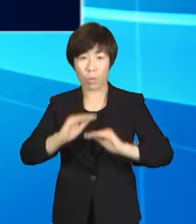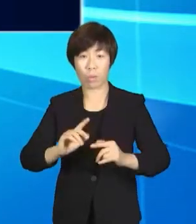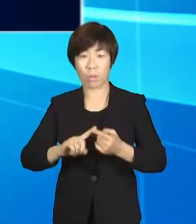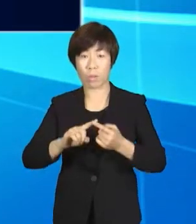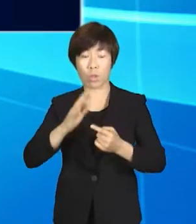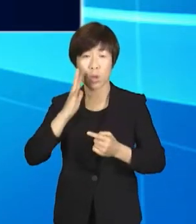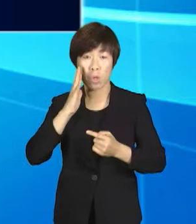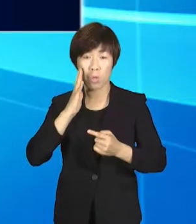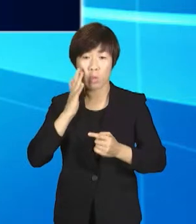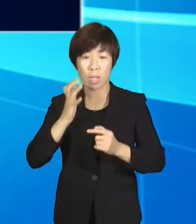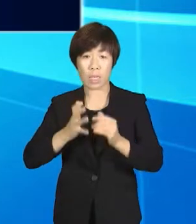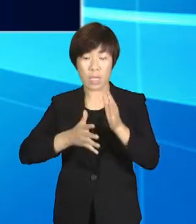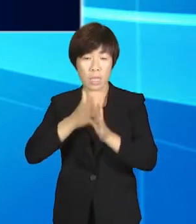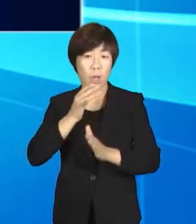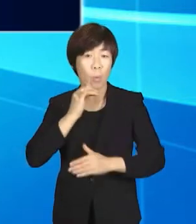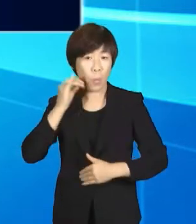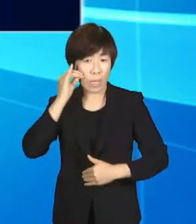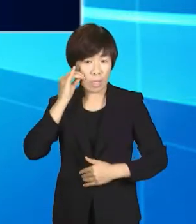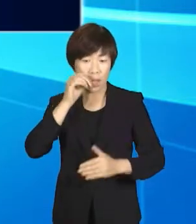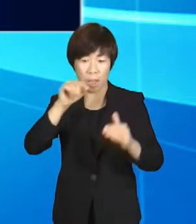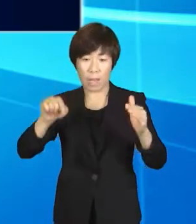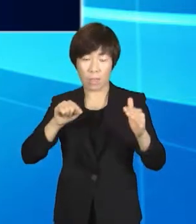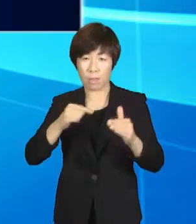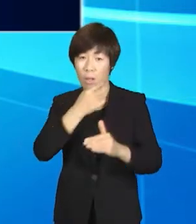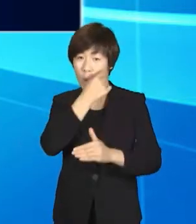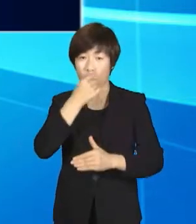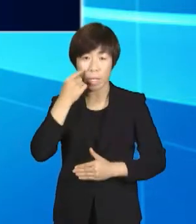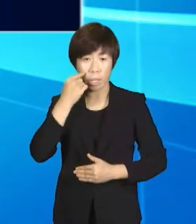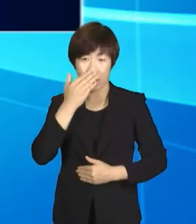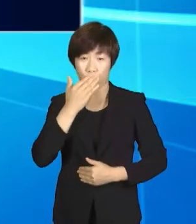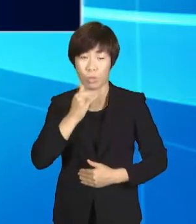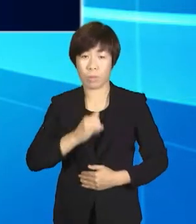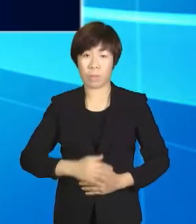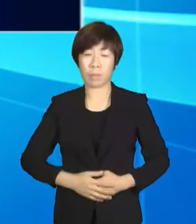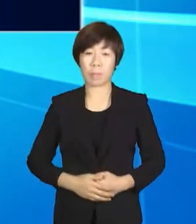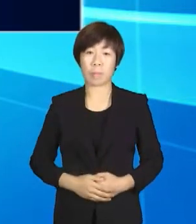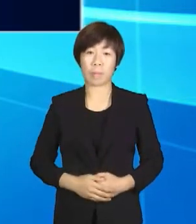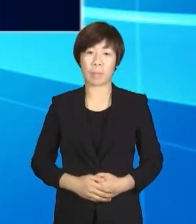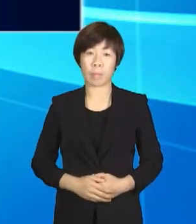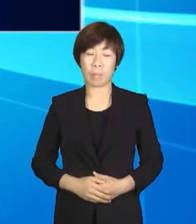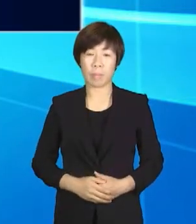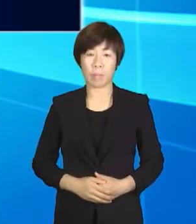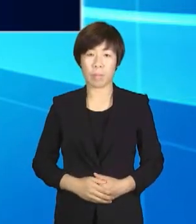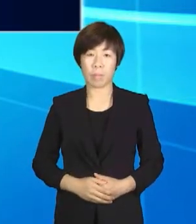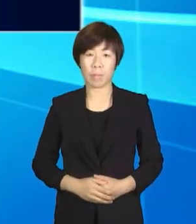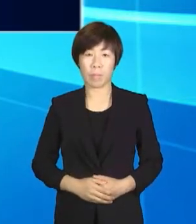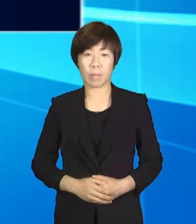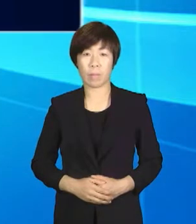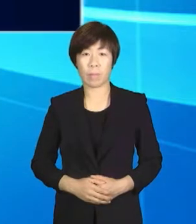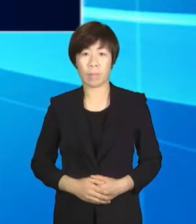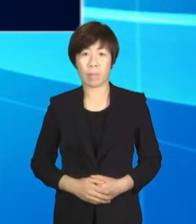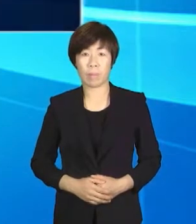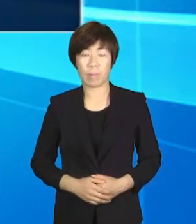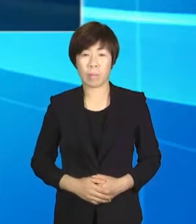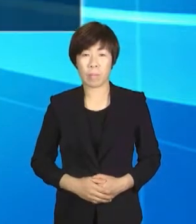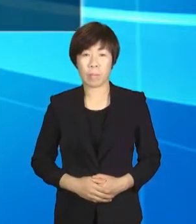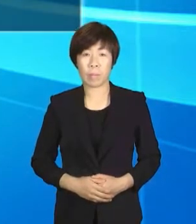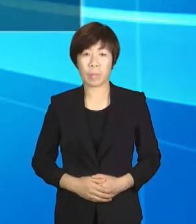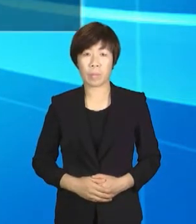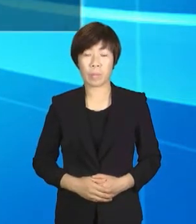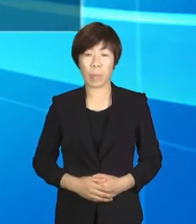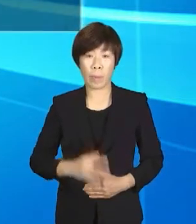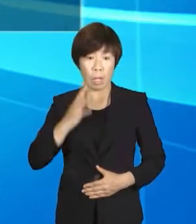사항은 울산시 관광 주간 누리집 또는 가을 관광 주간 누리집에서 확인할 수 있습니다.